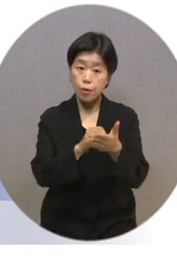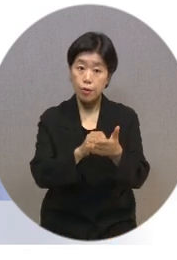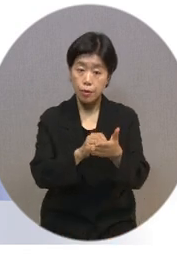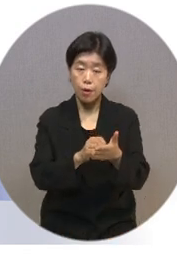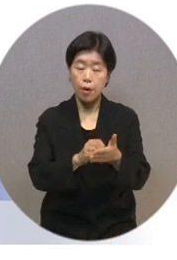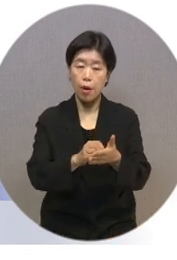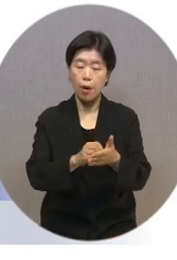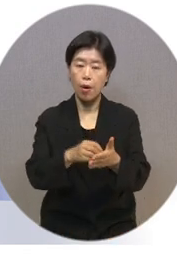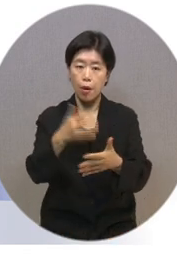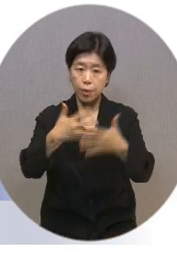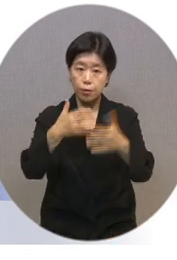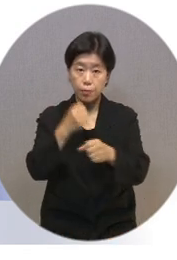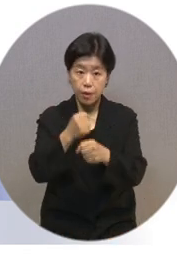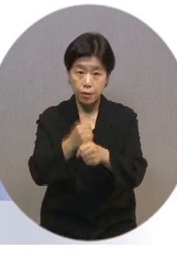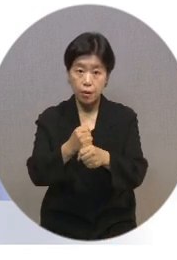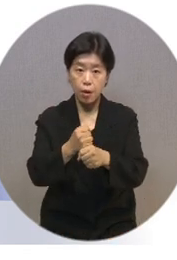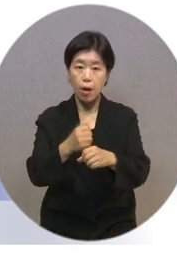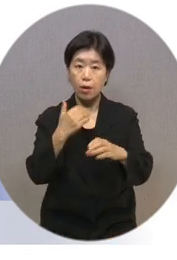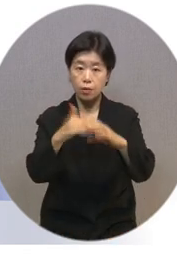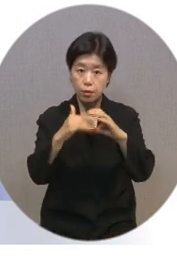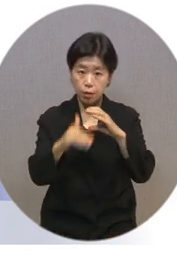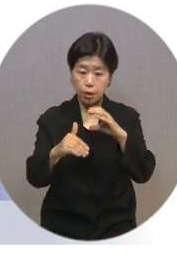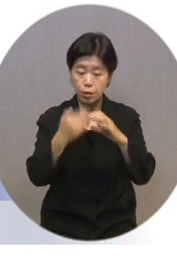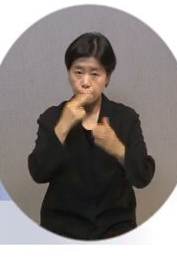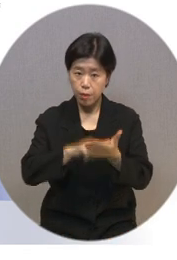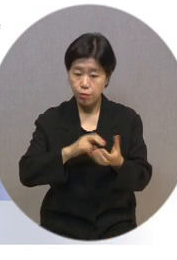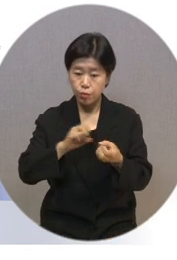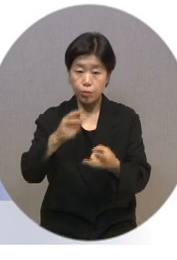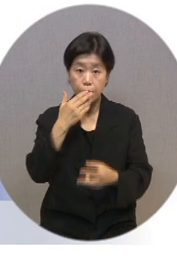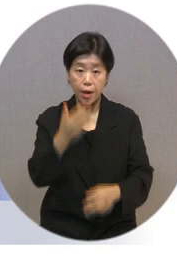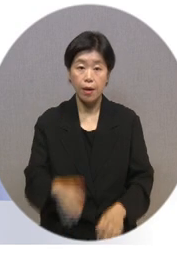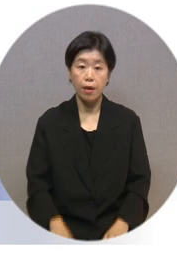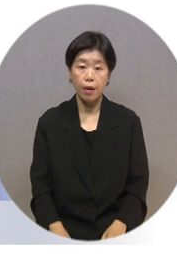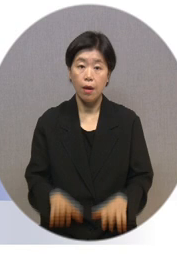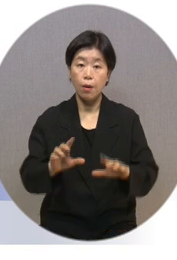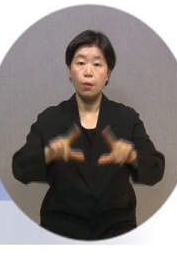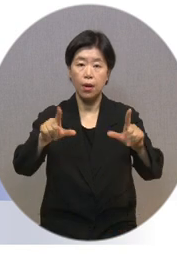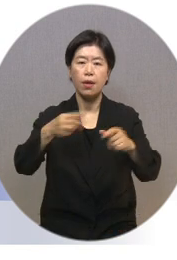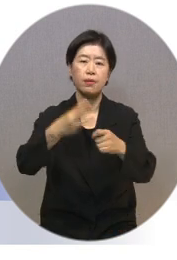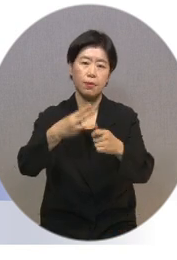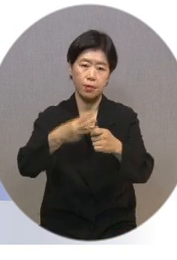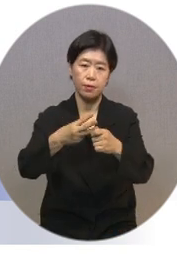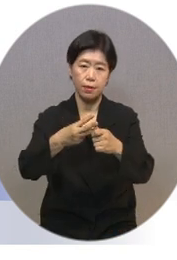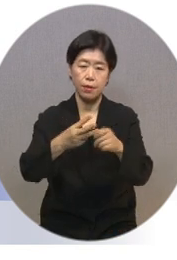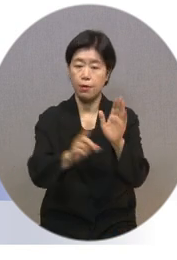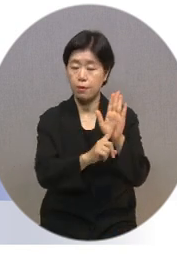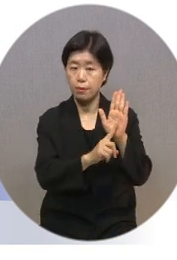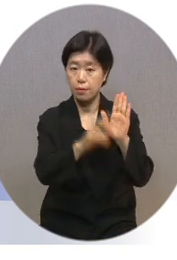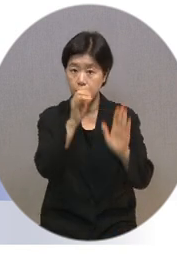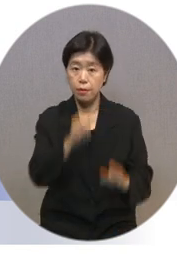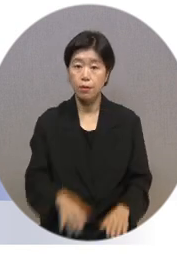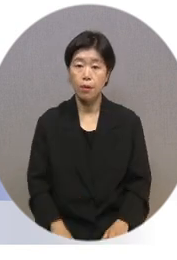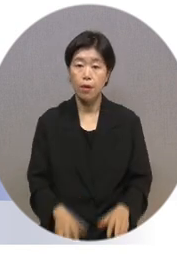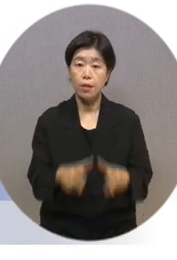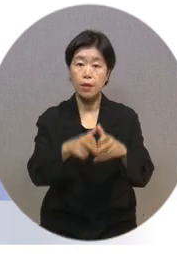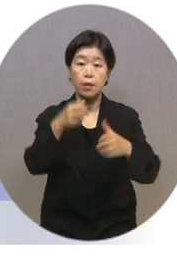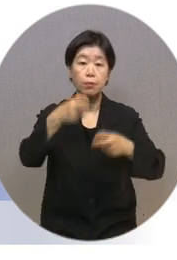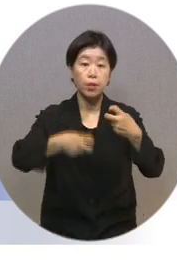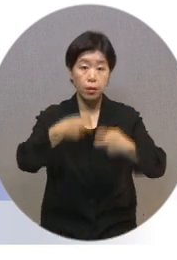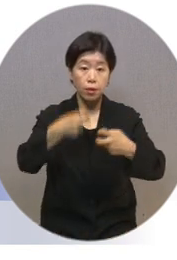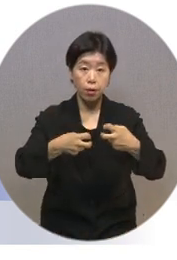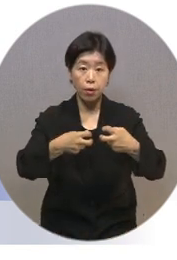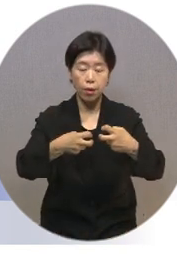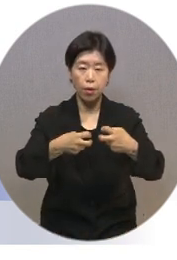출품은 전자우편 또는 우편으로 가능합니다. 올해로 3회째를 맞이하는 공모전은 장애인 미디어